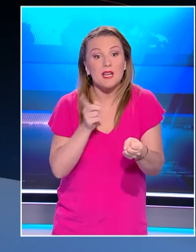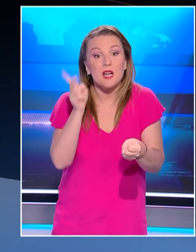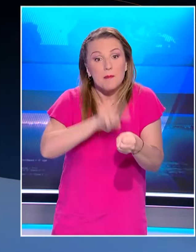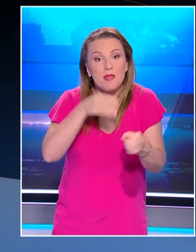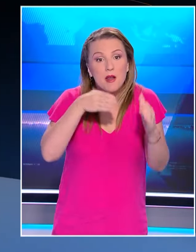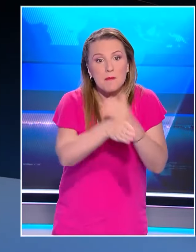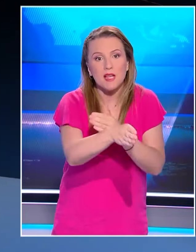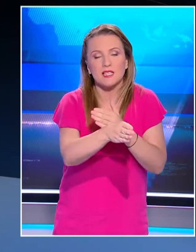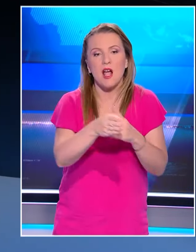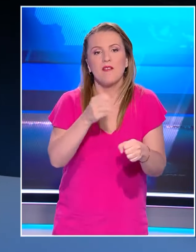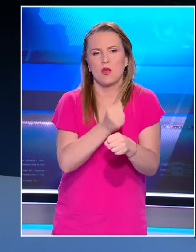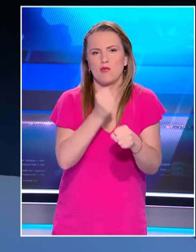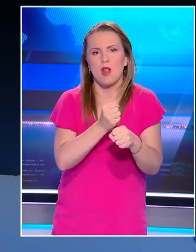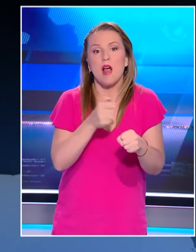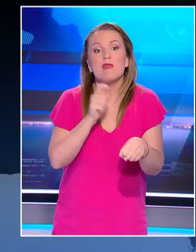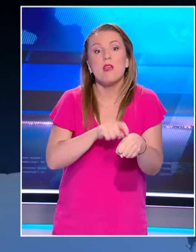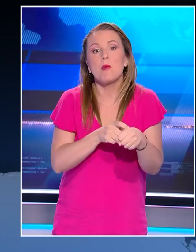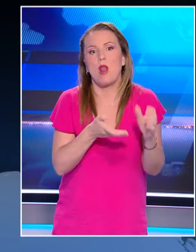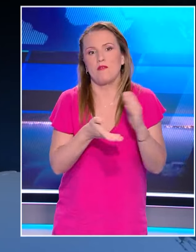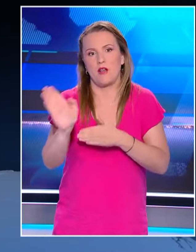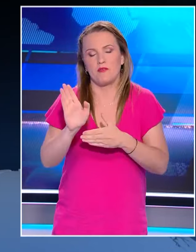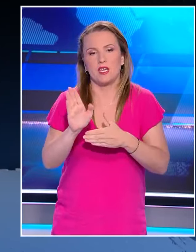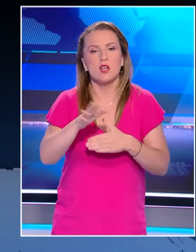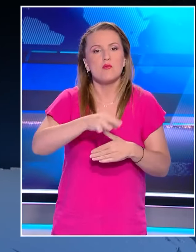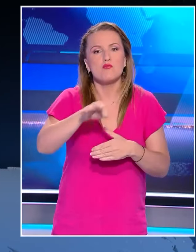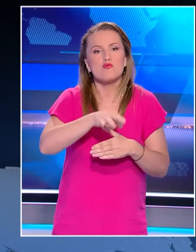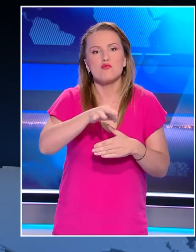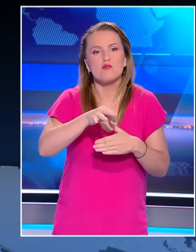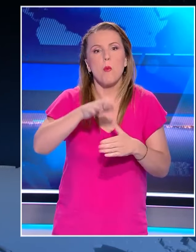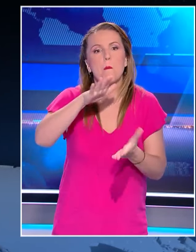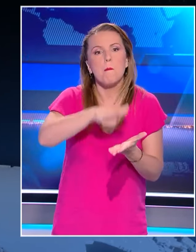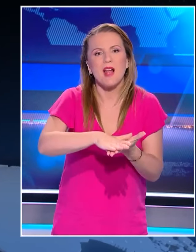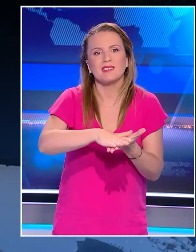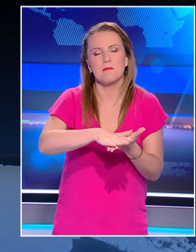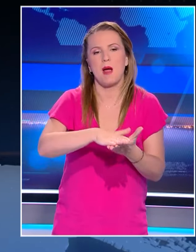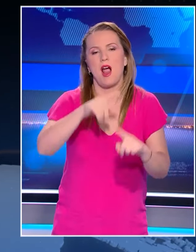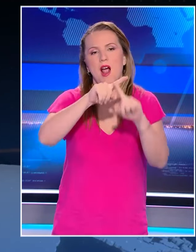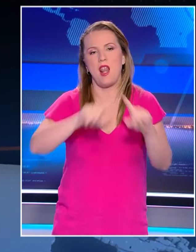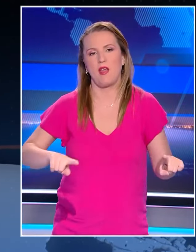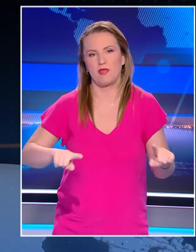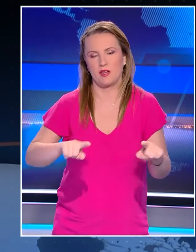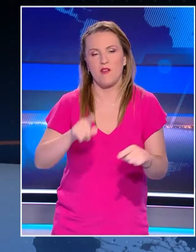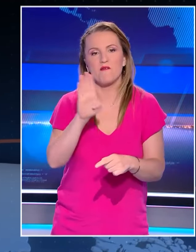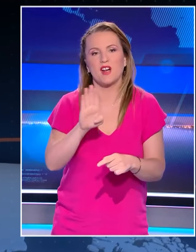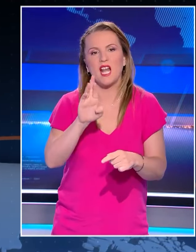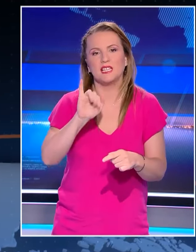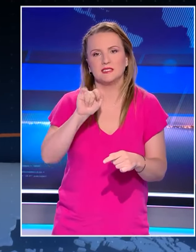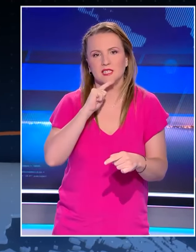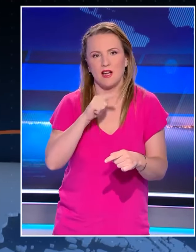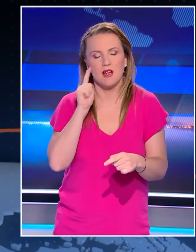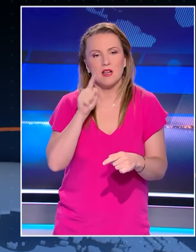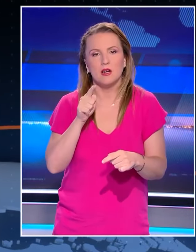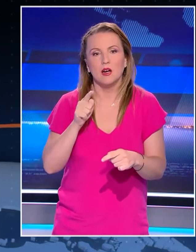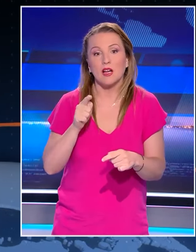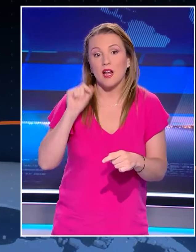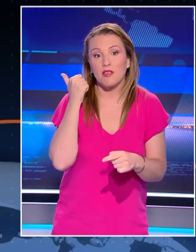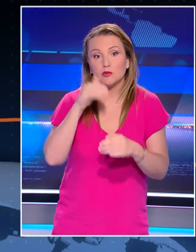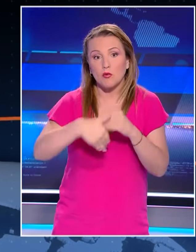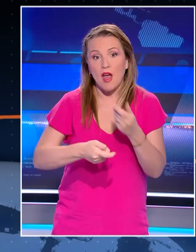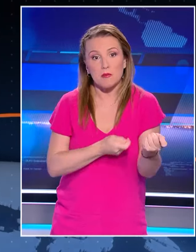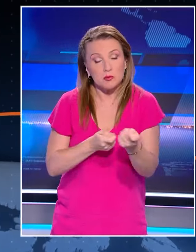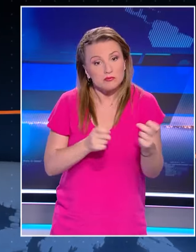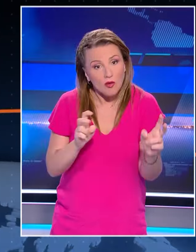δεν πρόλαβε να βγει εγκαίρως από το φλεγόμενο κτίριο. Αργά το βράδυ, οι πυροσβέστες εντόπισαν μια πανθρακωμένη σωρό στο κτίριο που βλέπετε πίσω μου.